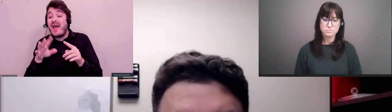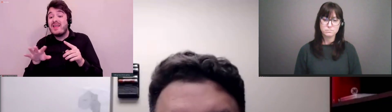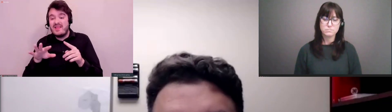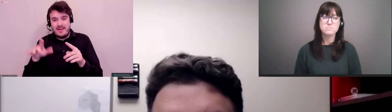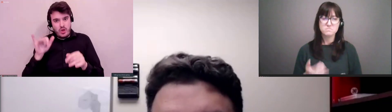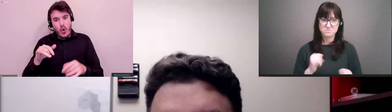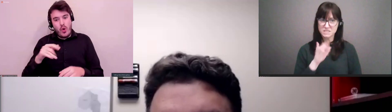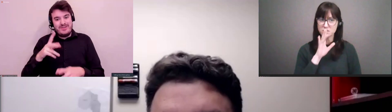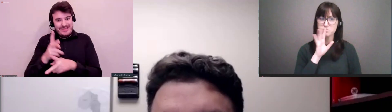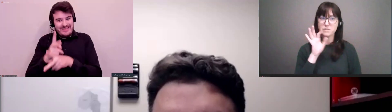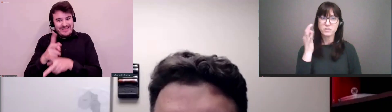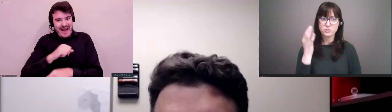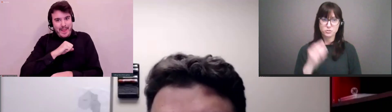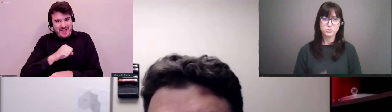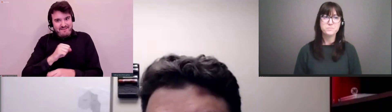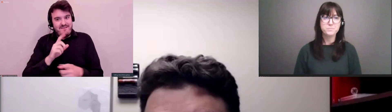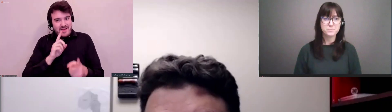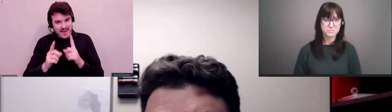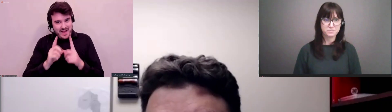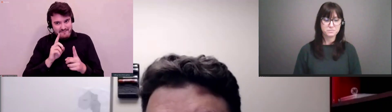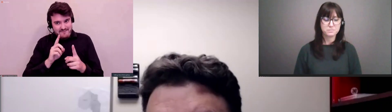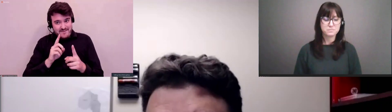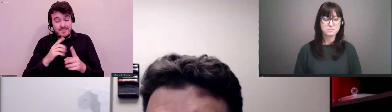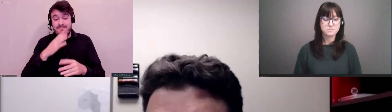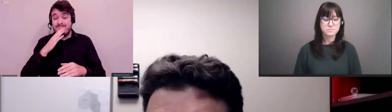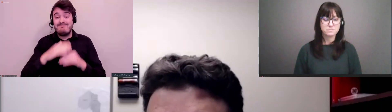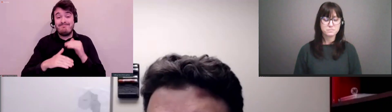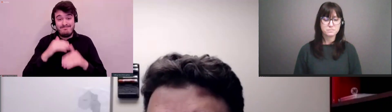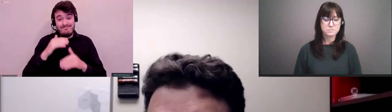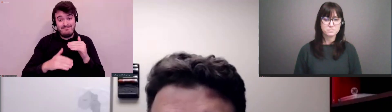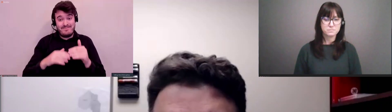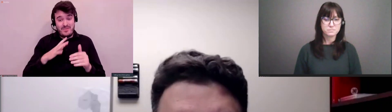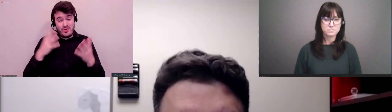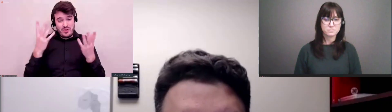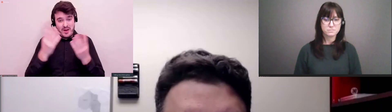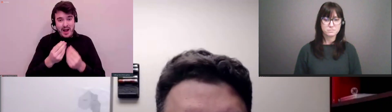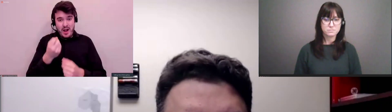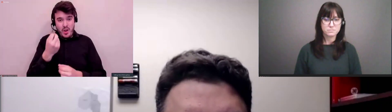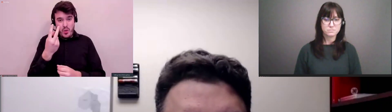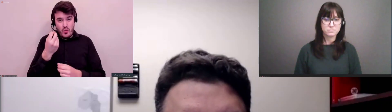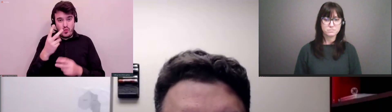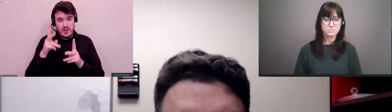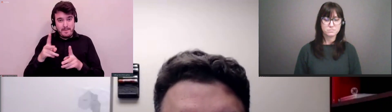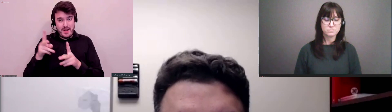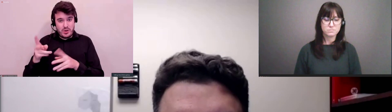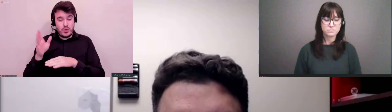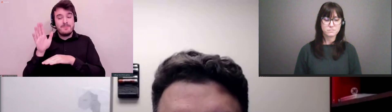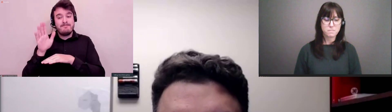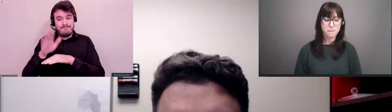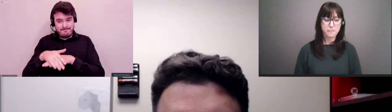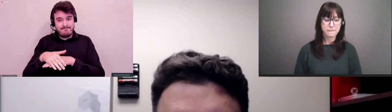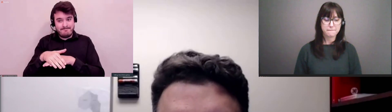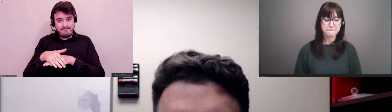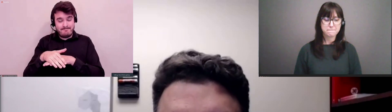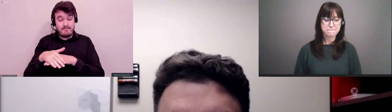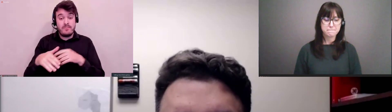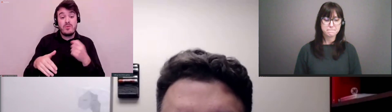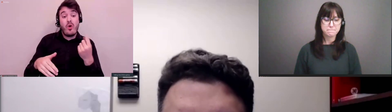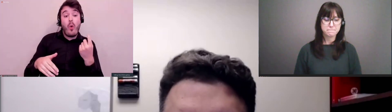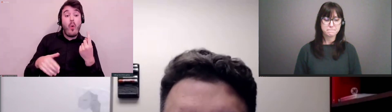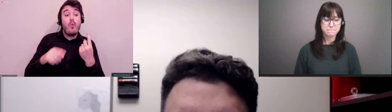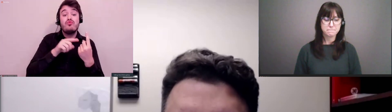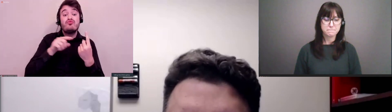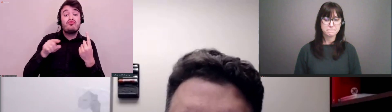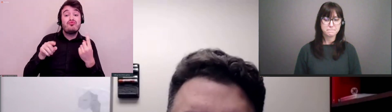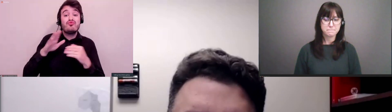Malheureusement, 12 personnes sont décédées. Parmi eux, 11 avaient plus de 65 ans et un